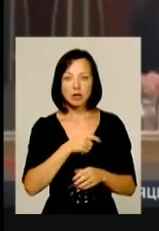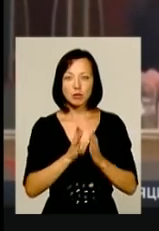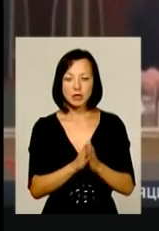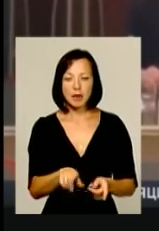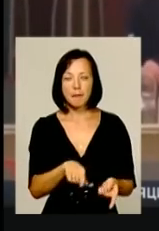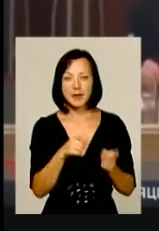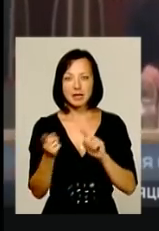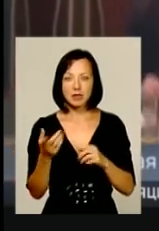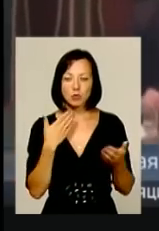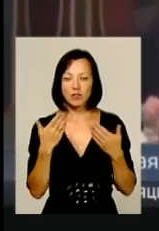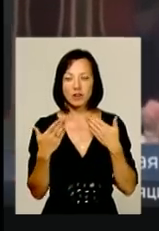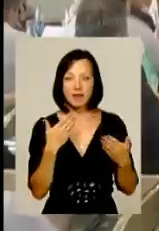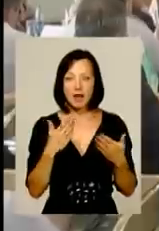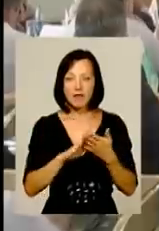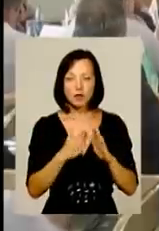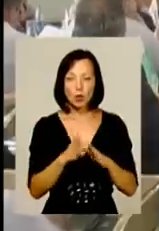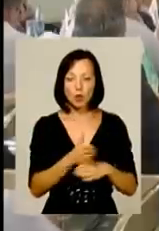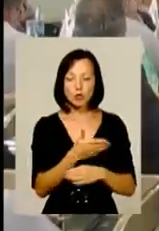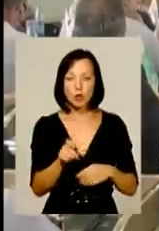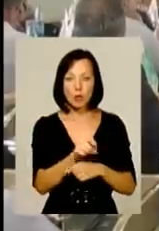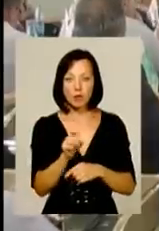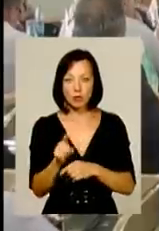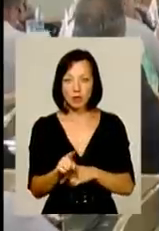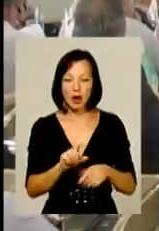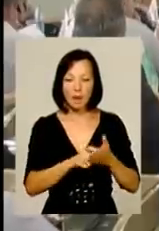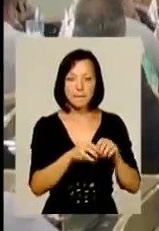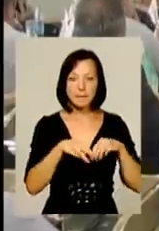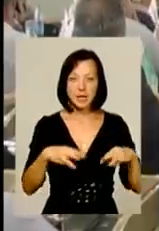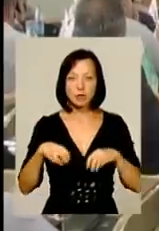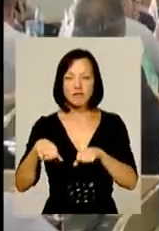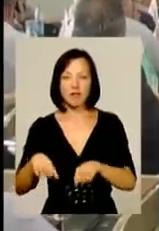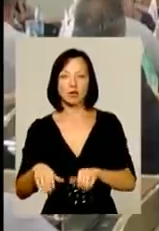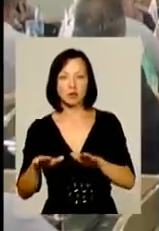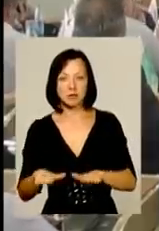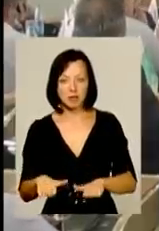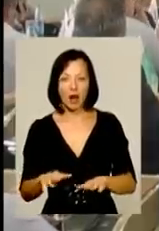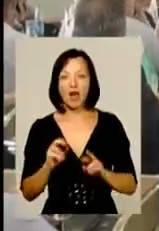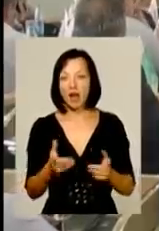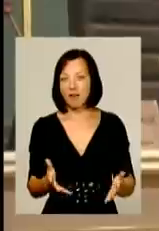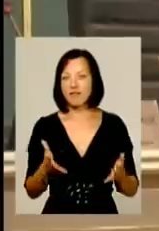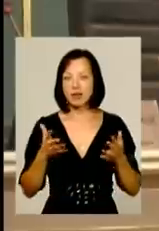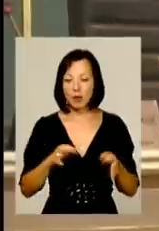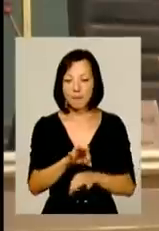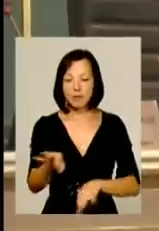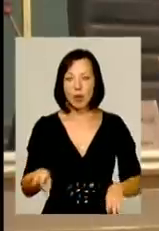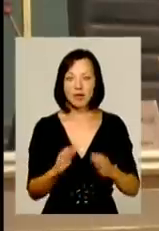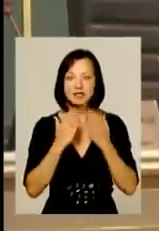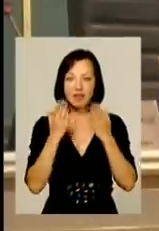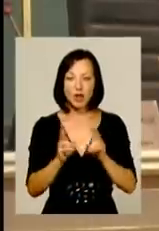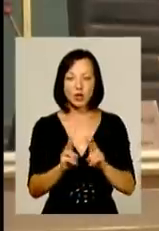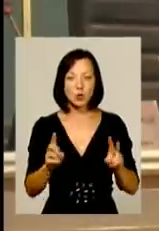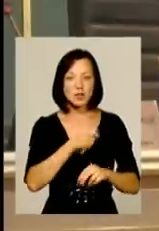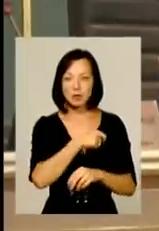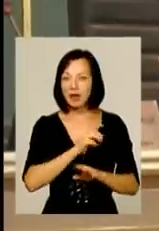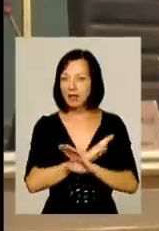перейти на договірні відносини у плані розподілу повноважень між Кабміном і владою на місцях. Та, як виявилось, проєкт звернення ніхто з